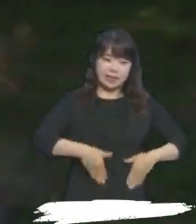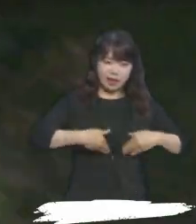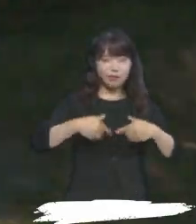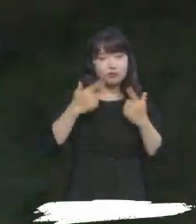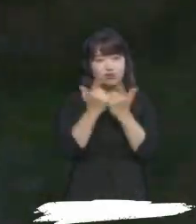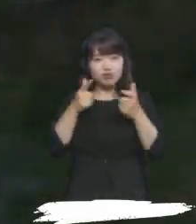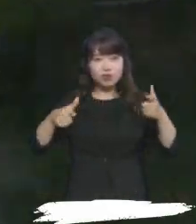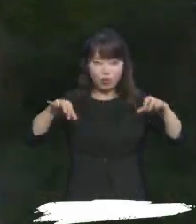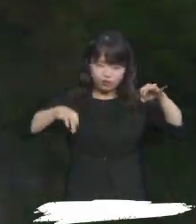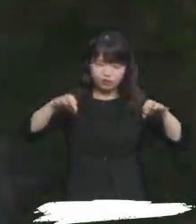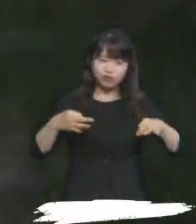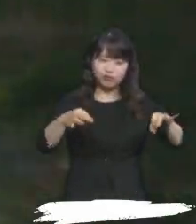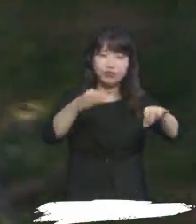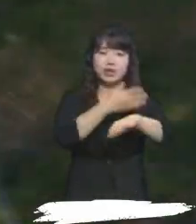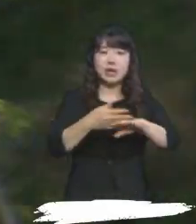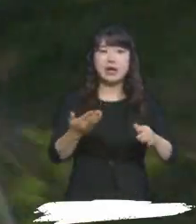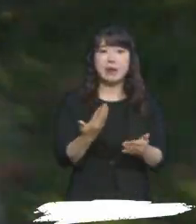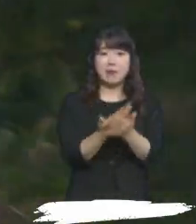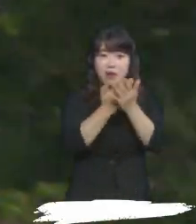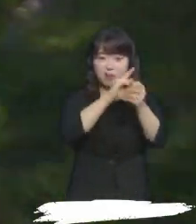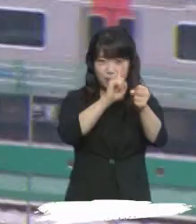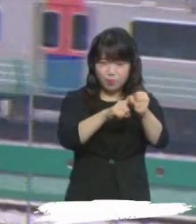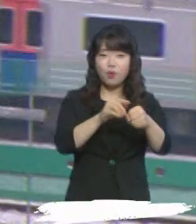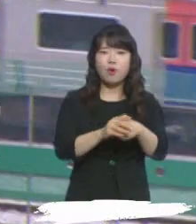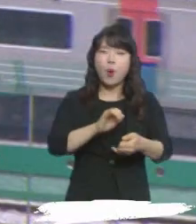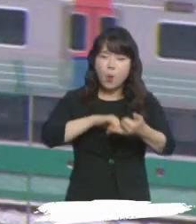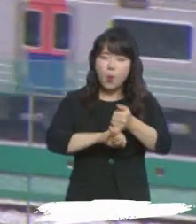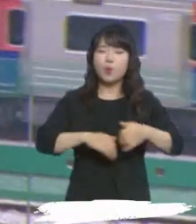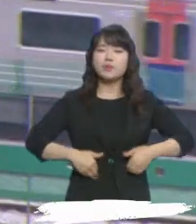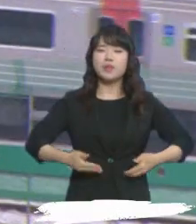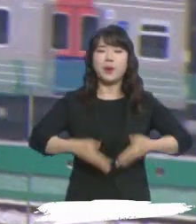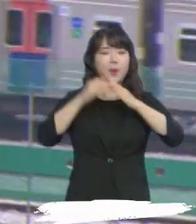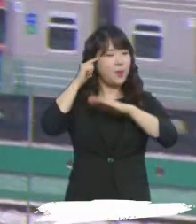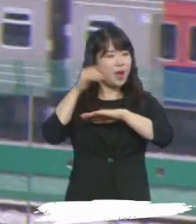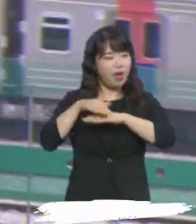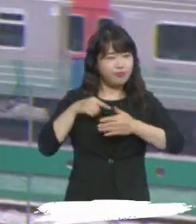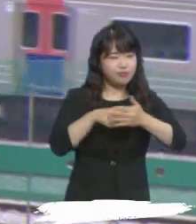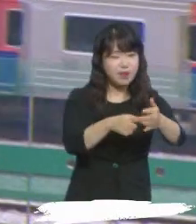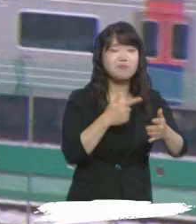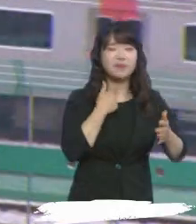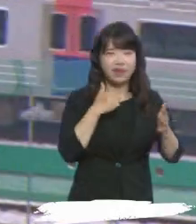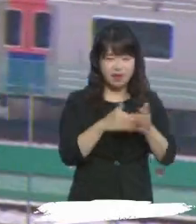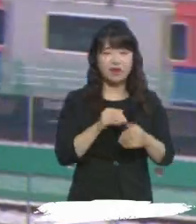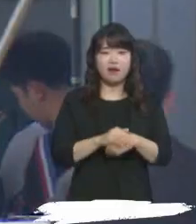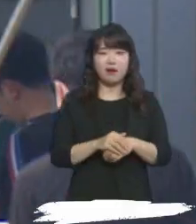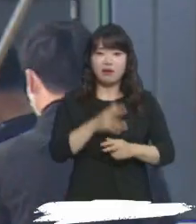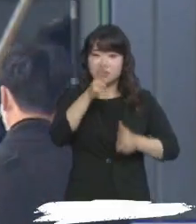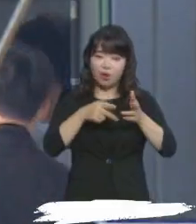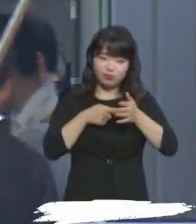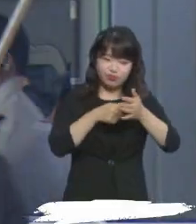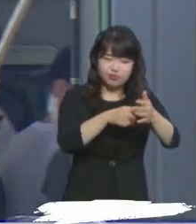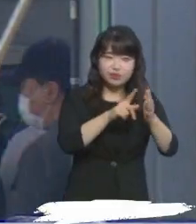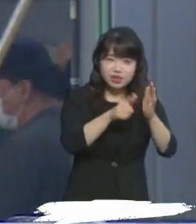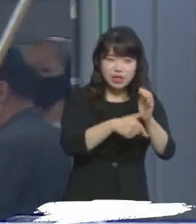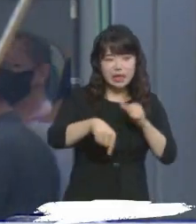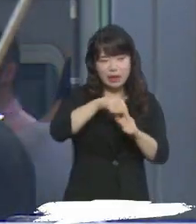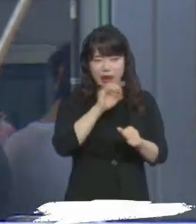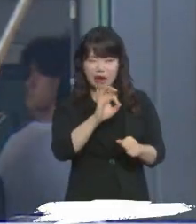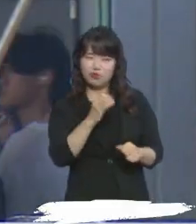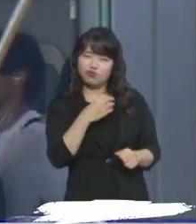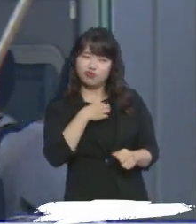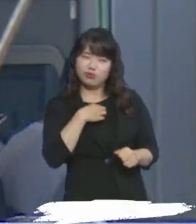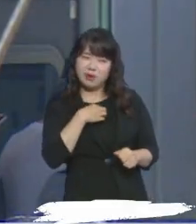균형발전 측면 등에서 꼭 필요한 노선으로 분류됐습니다. 사업을 추진하는 과정에서 우려는